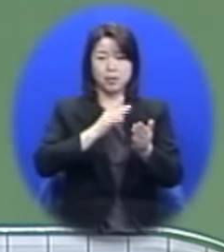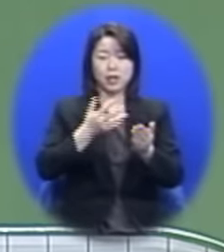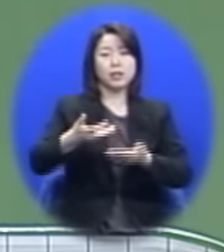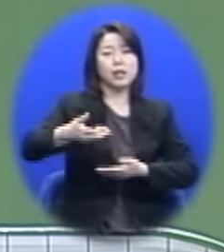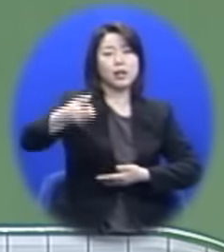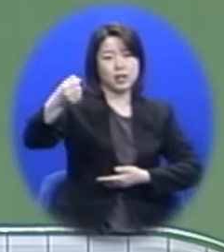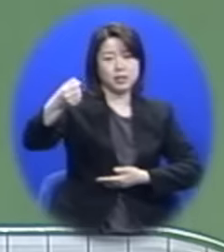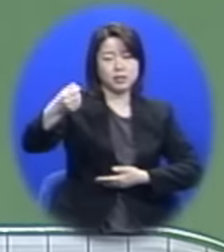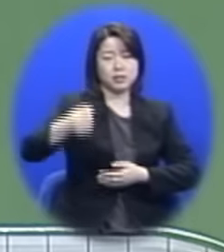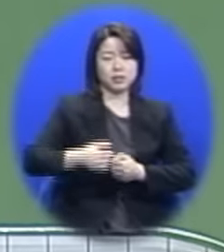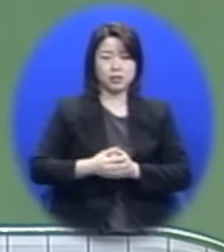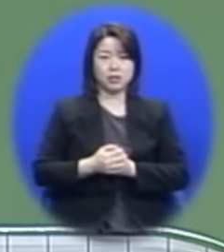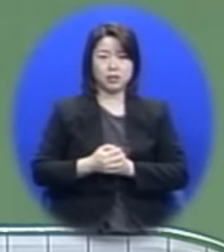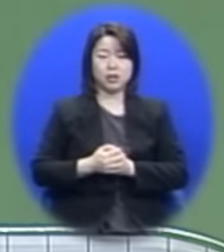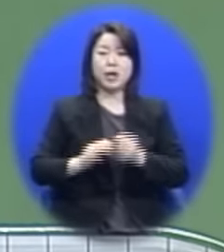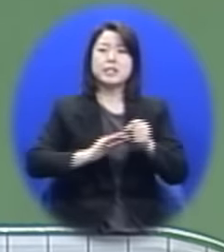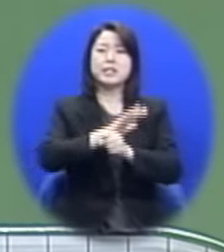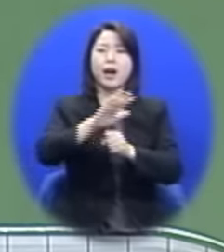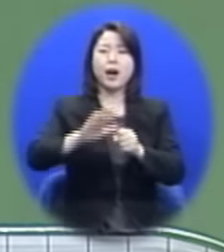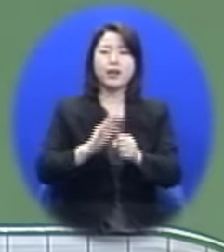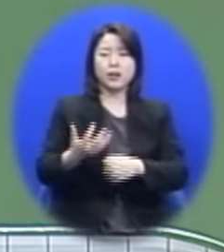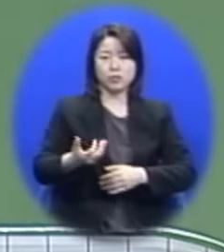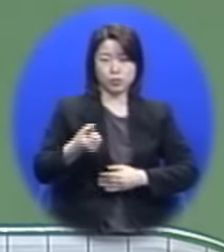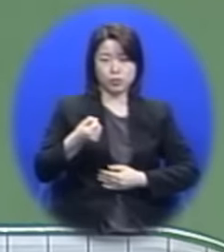소유하심으로, 사랑으로